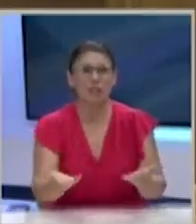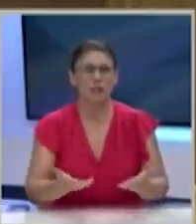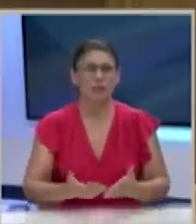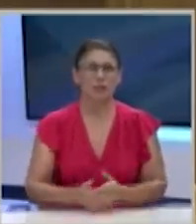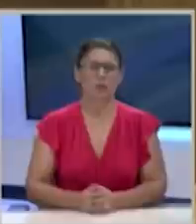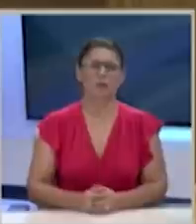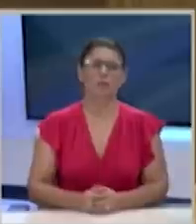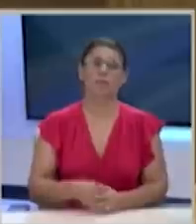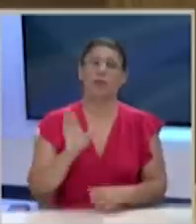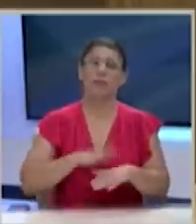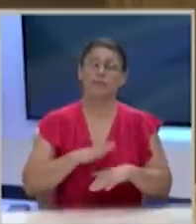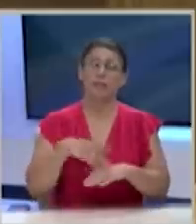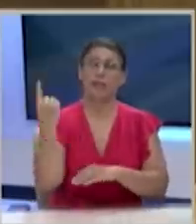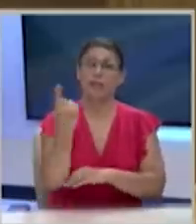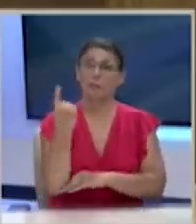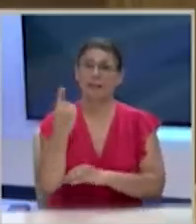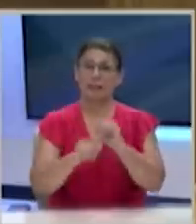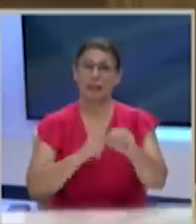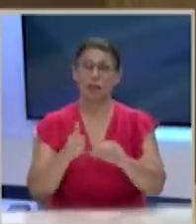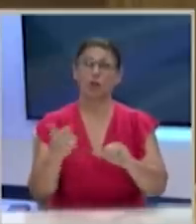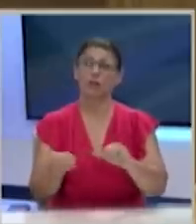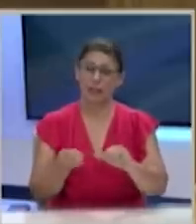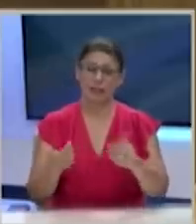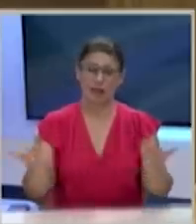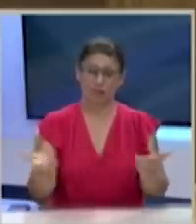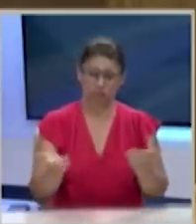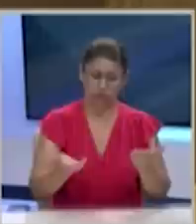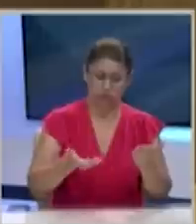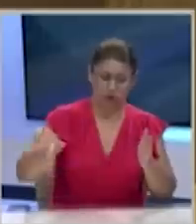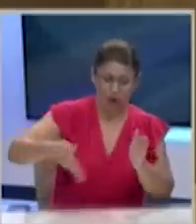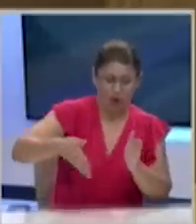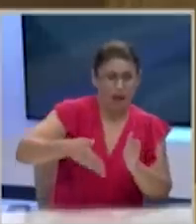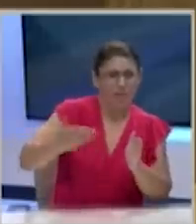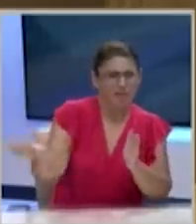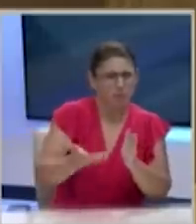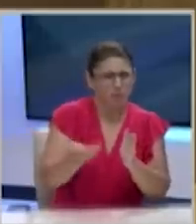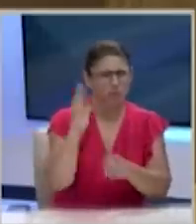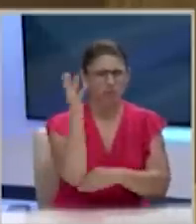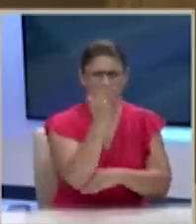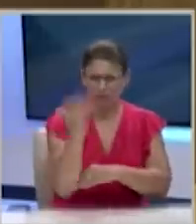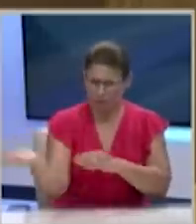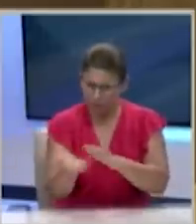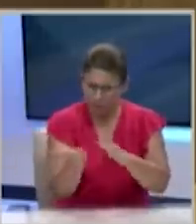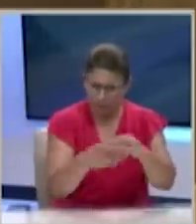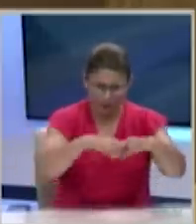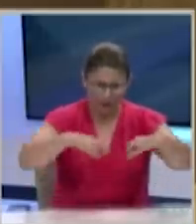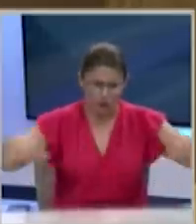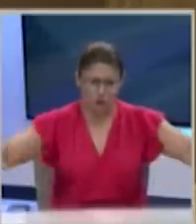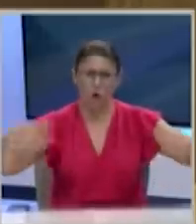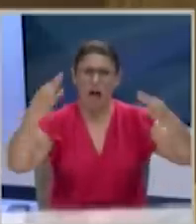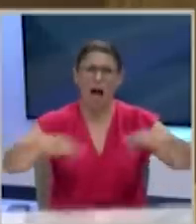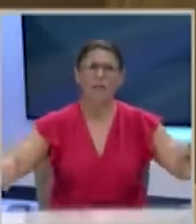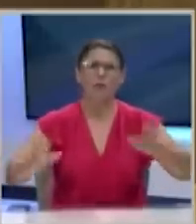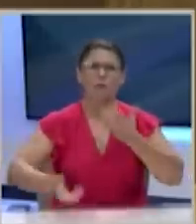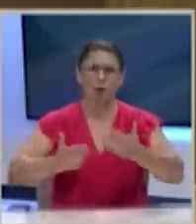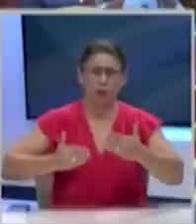Φταίει η κλιματική αλλαγή για το ότι έγιναν καθαρισμοί. Και άμα θέλει ο Πρωθυπουργός και ο Υπουργός, ας το αμφισβητήσει.